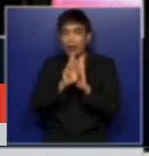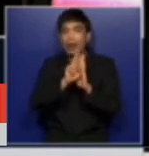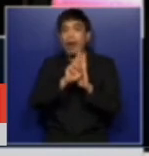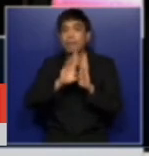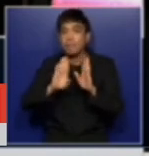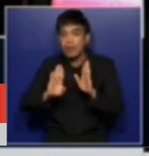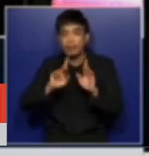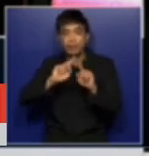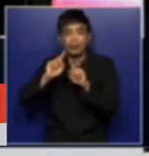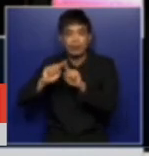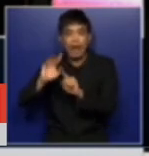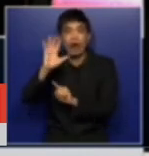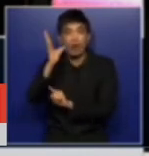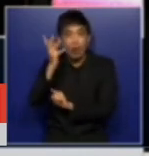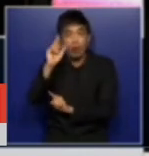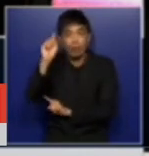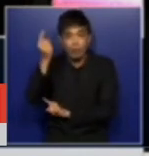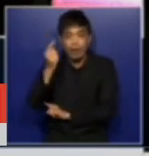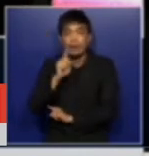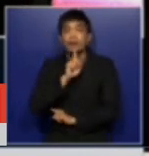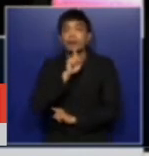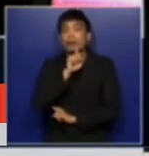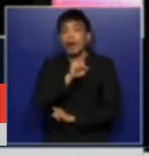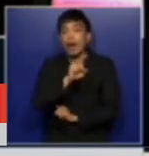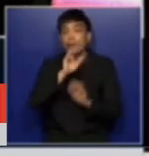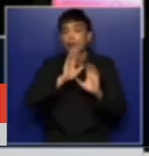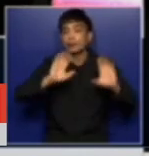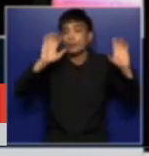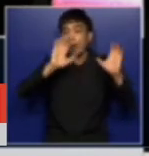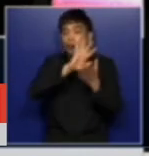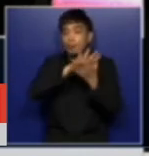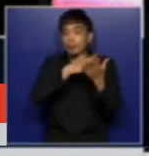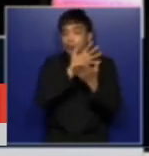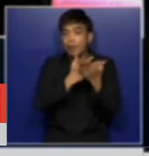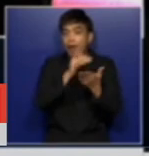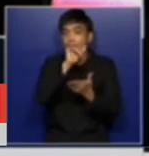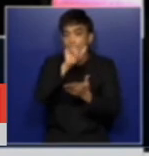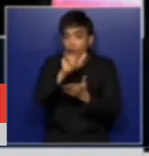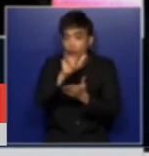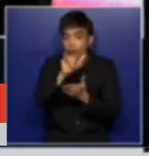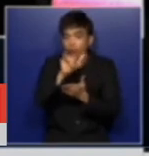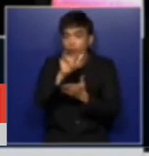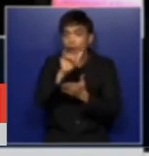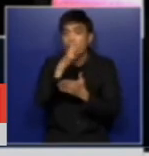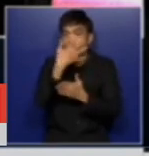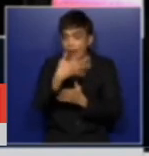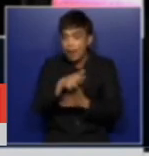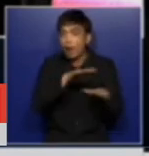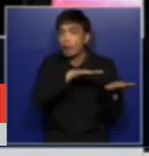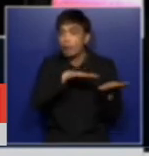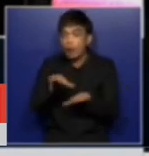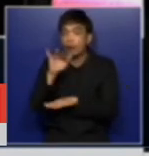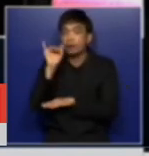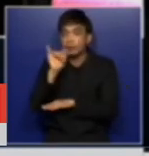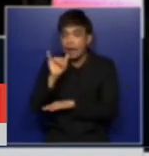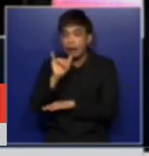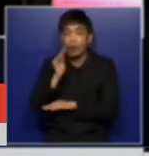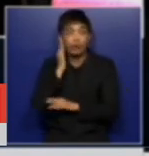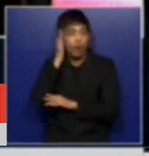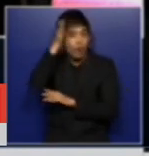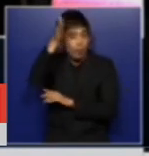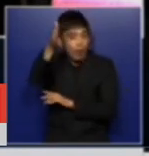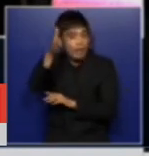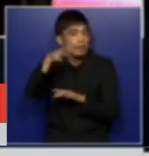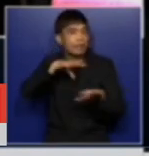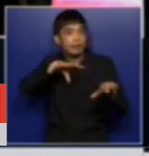ศาสตร์แล้วหรือยังที่ว่าประเทศไทยจะเดินหน้าไปทางไหนก่อนที่จะจัดสรรงบประมาณว